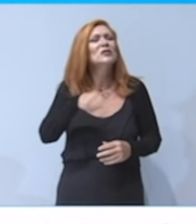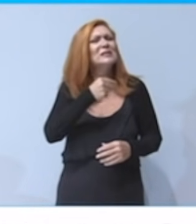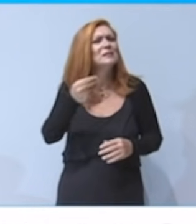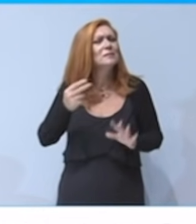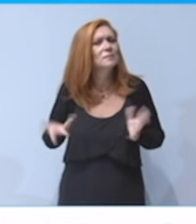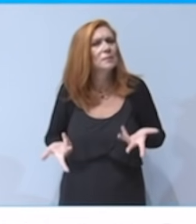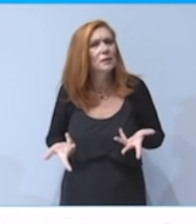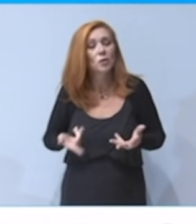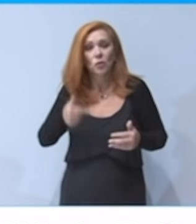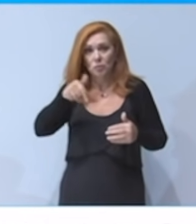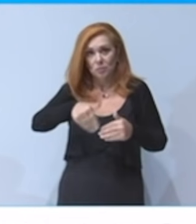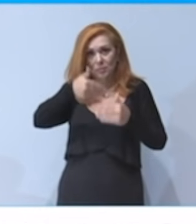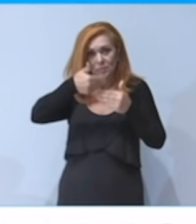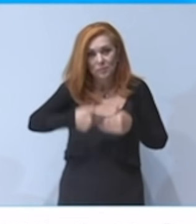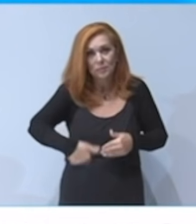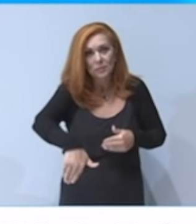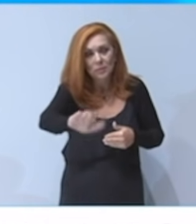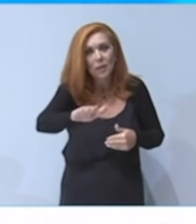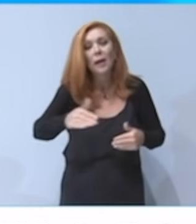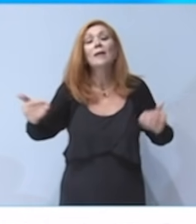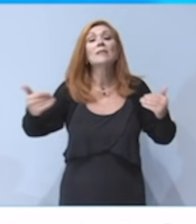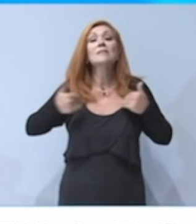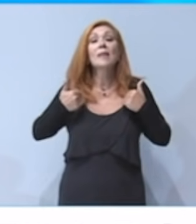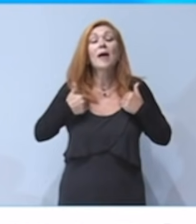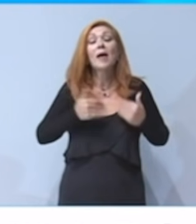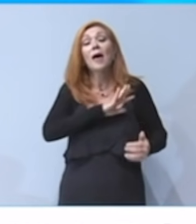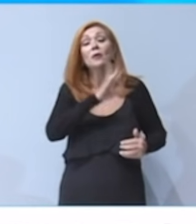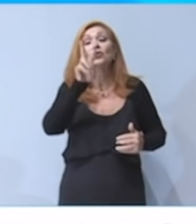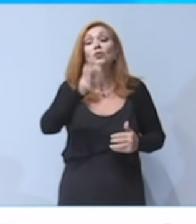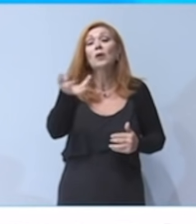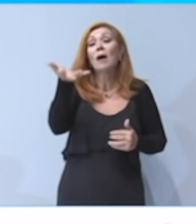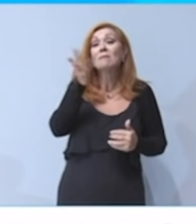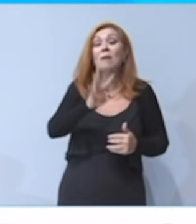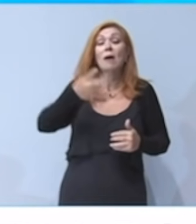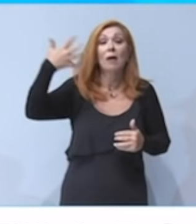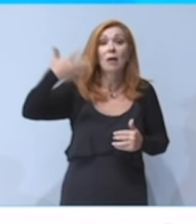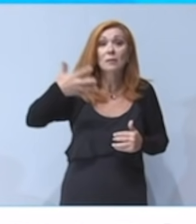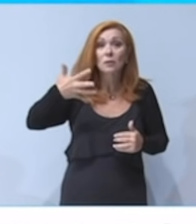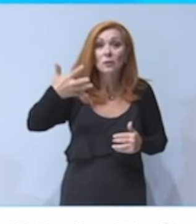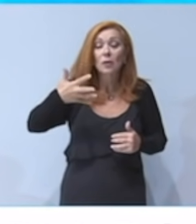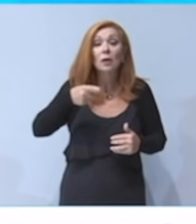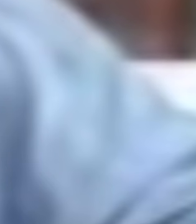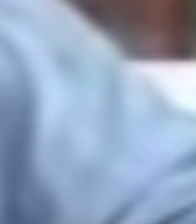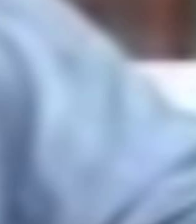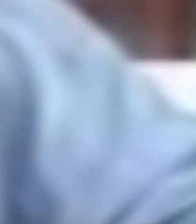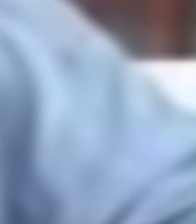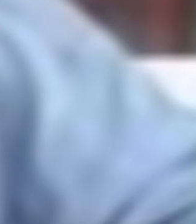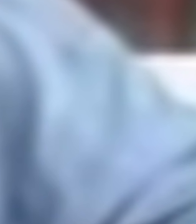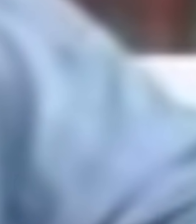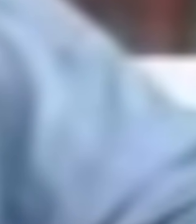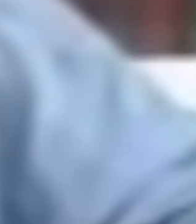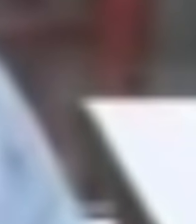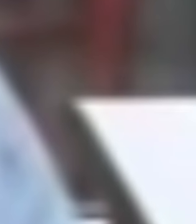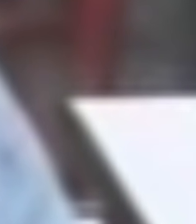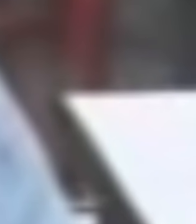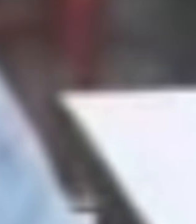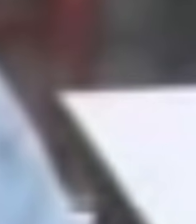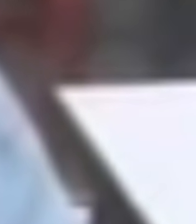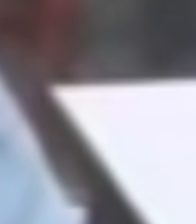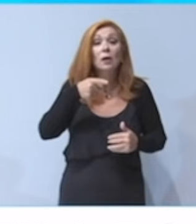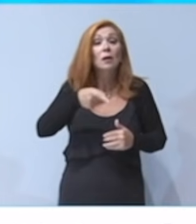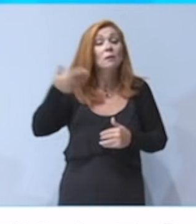εξής, νέοι έως 29 ετών που δεν έχουν καμία προϋπηρεσία, άνεργος είμαι, έκανα